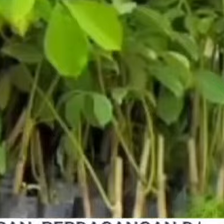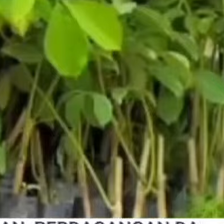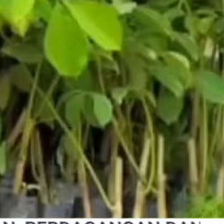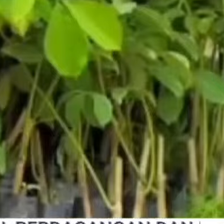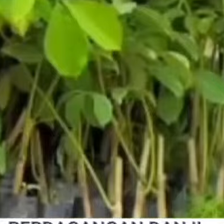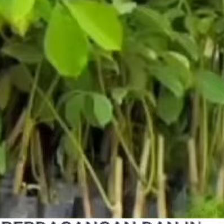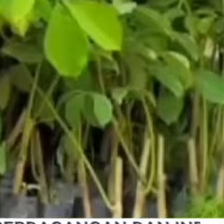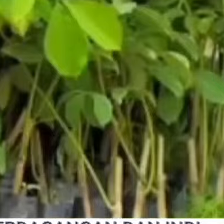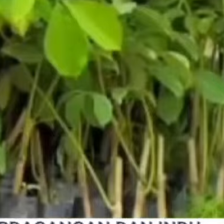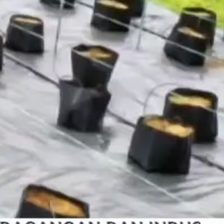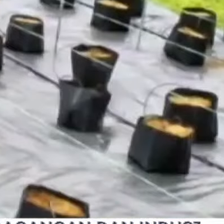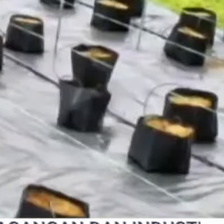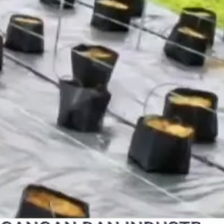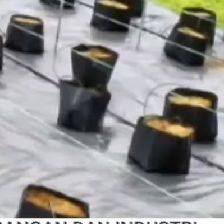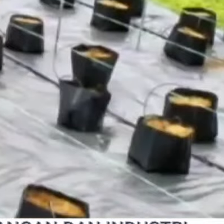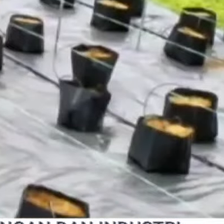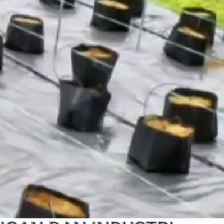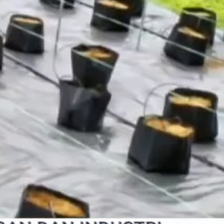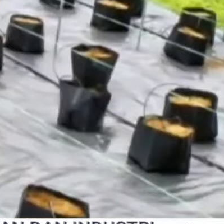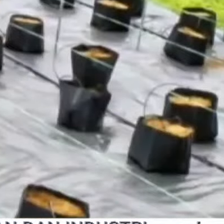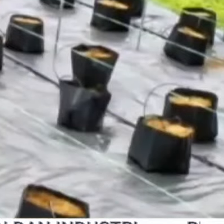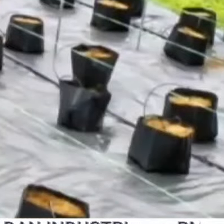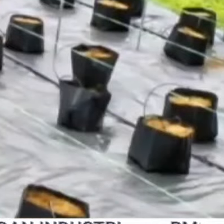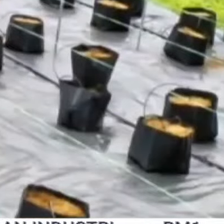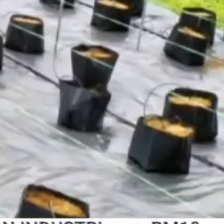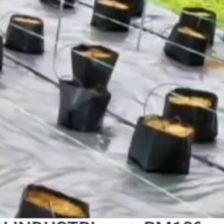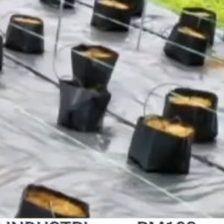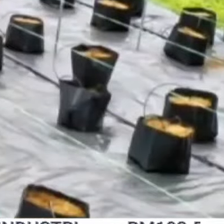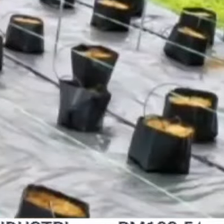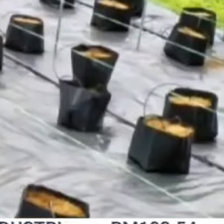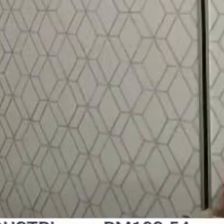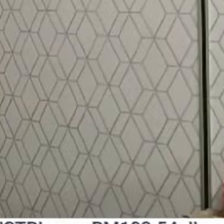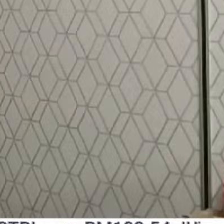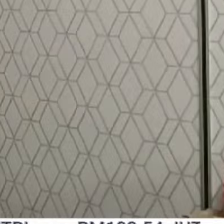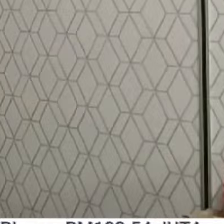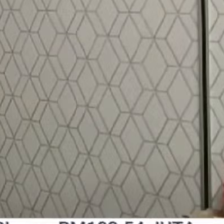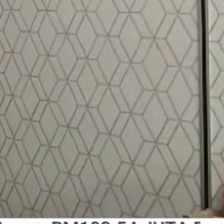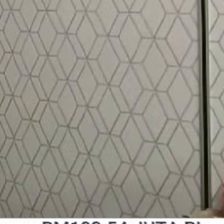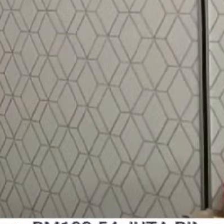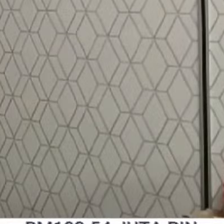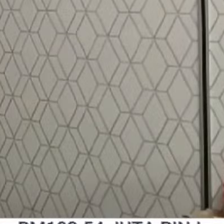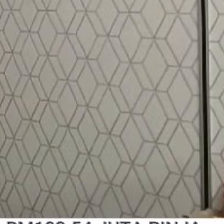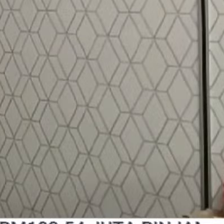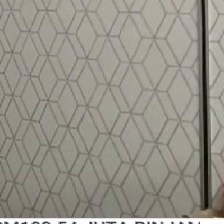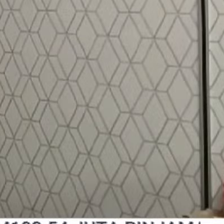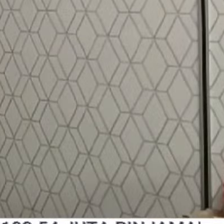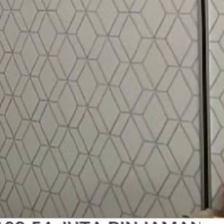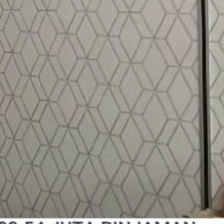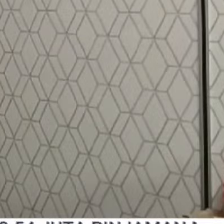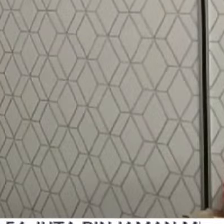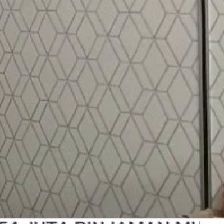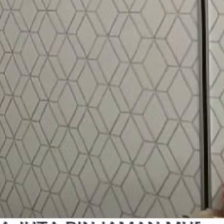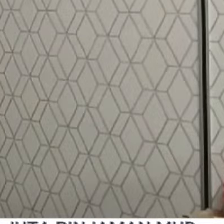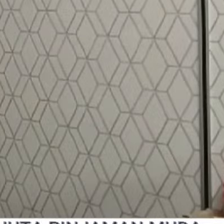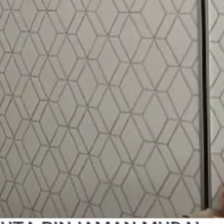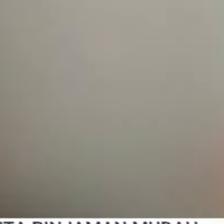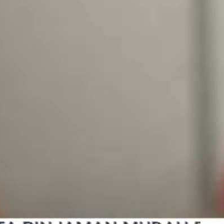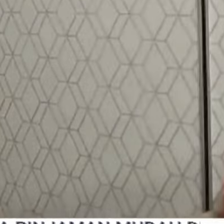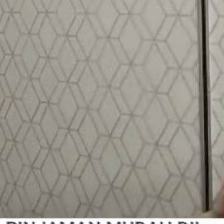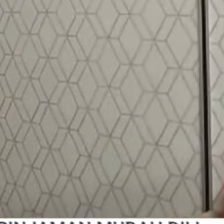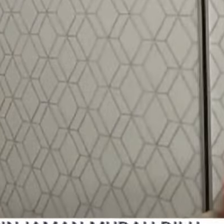tinggi. Saya berharap lebih ramai masyarakat orang asli, khususnya golongan belia-belia manis, memberanikan diri mencuburi bidang